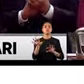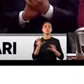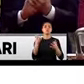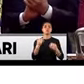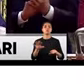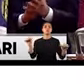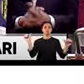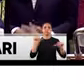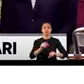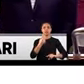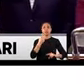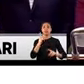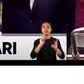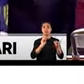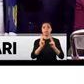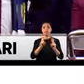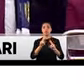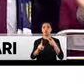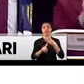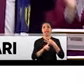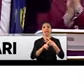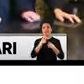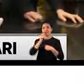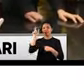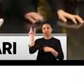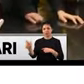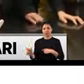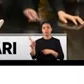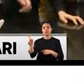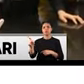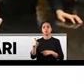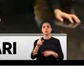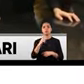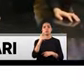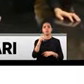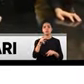isimler. Tiyatrocu Erdal Beşikçioğlu Etimesgut'ta, Mustafa Denizli'nin